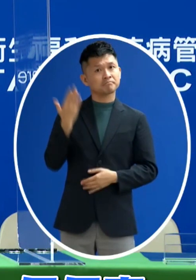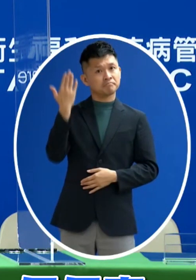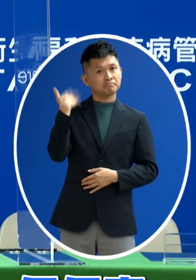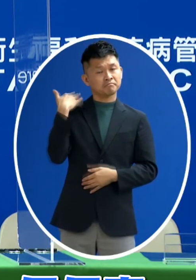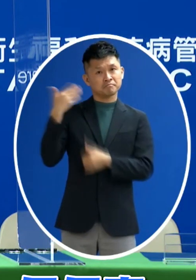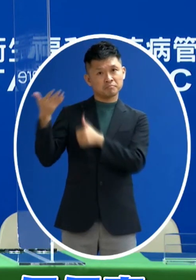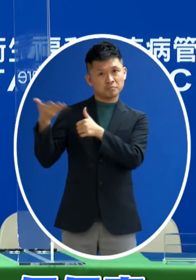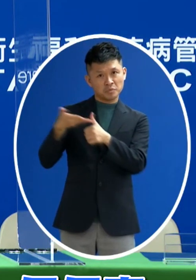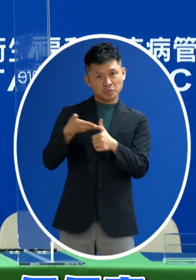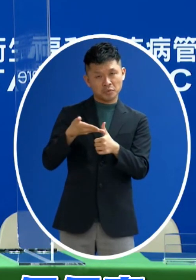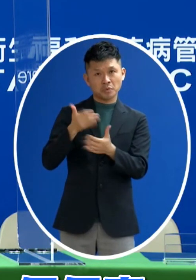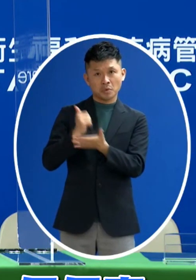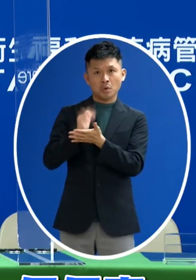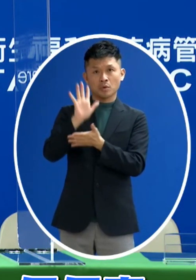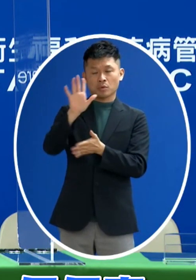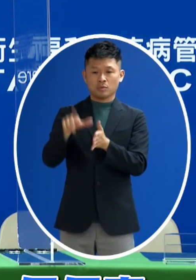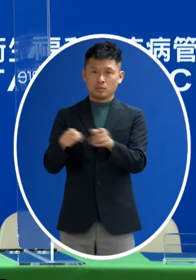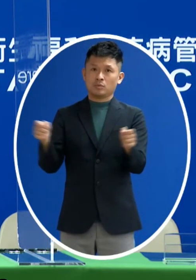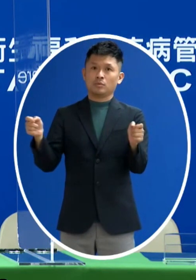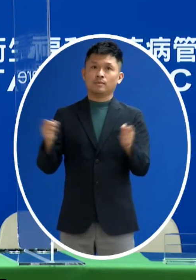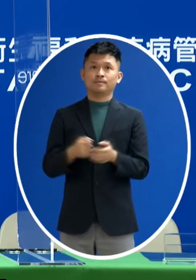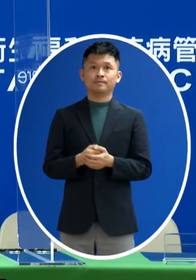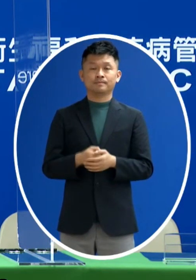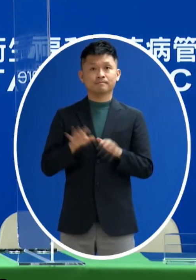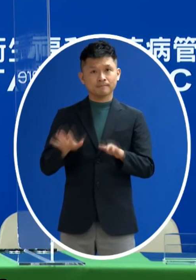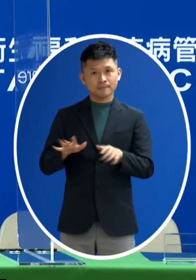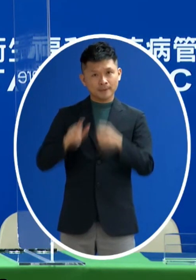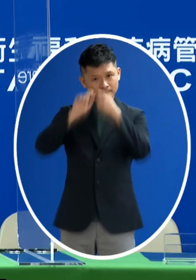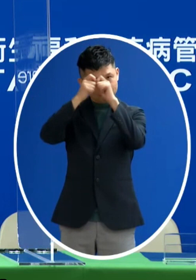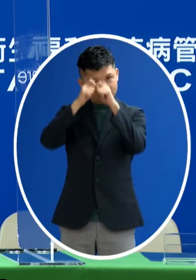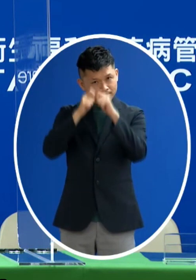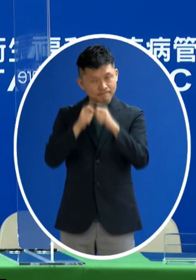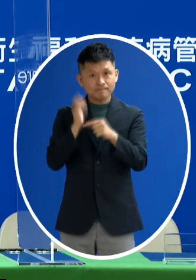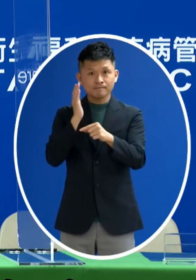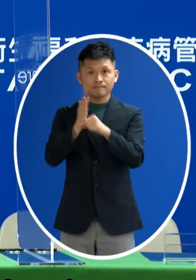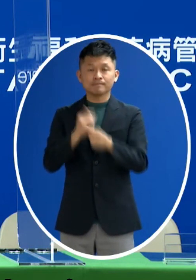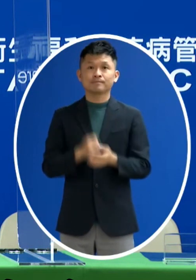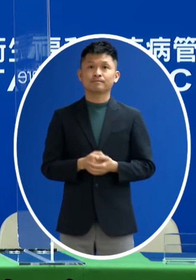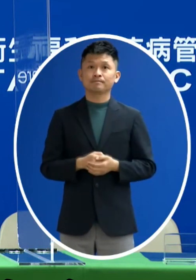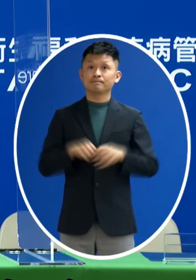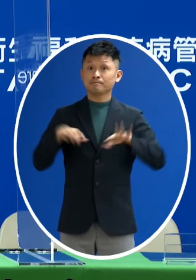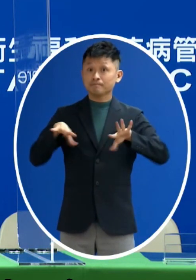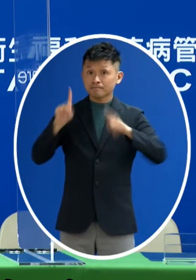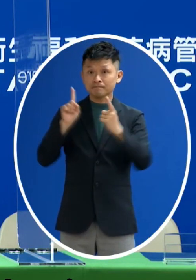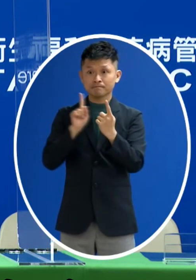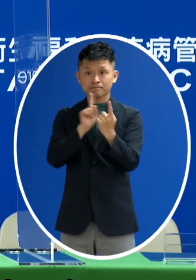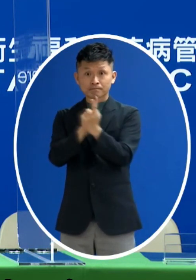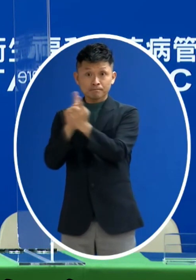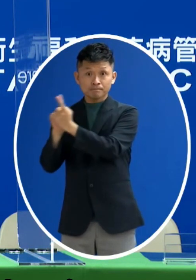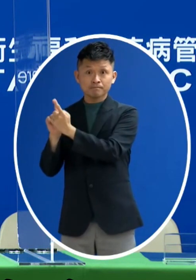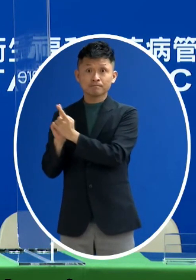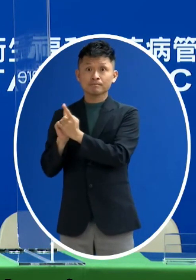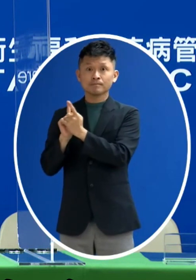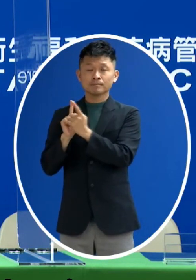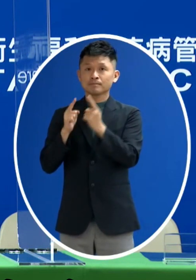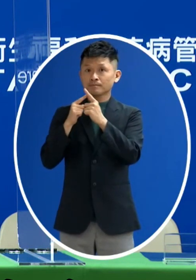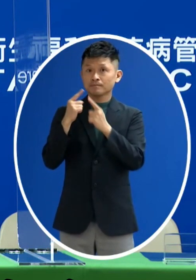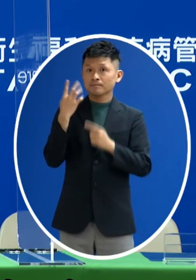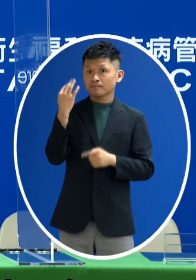一个感染的一个个案哦，那当然还在继续厘清啊。那目前初步框列接触